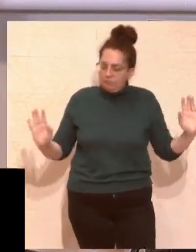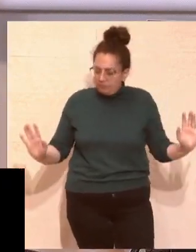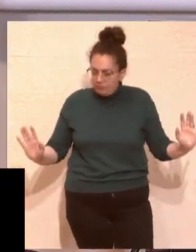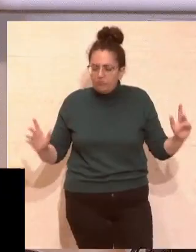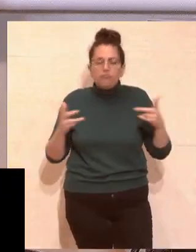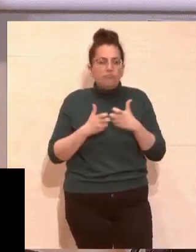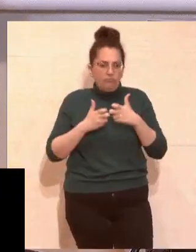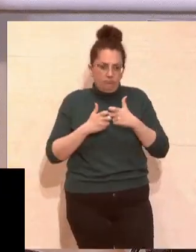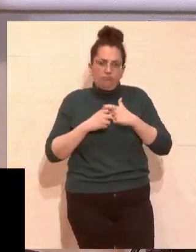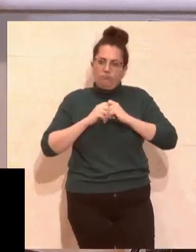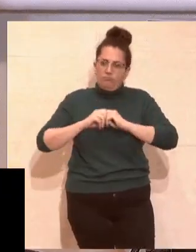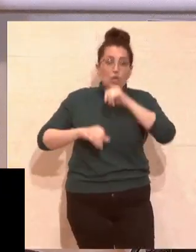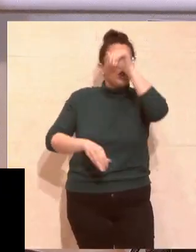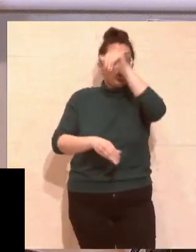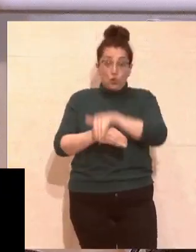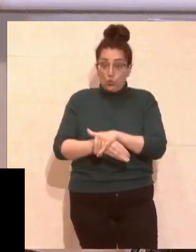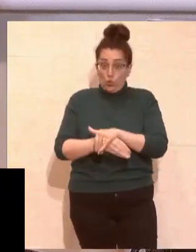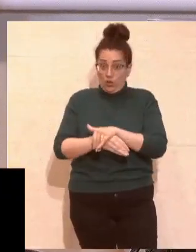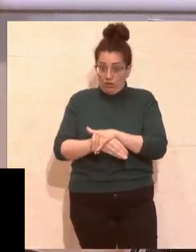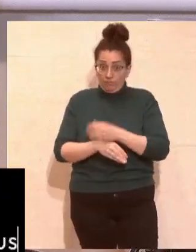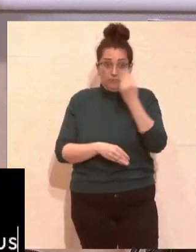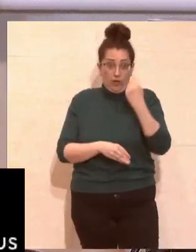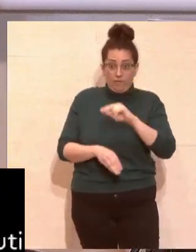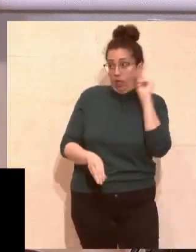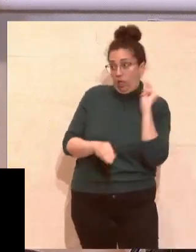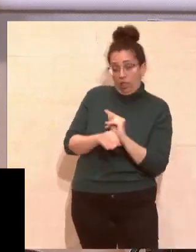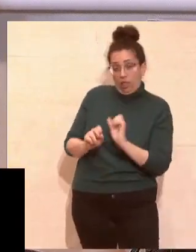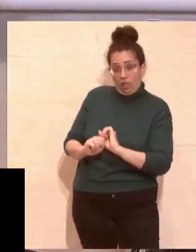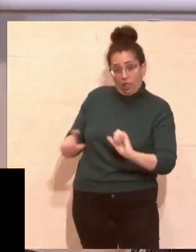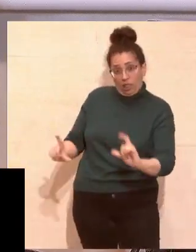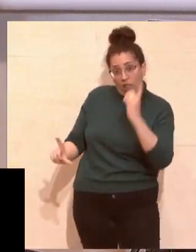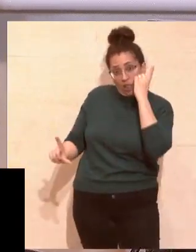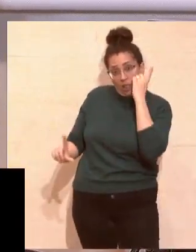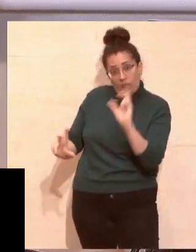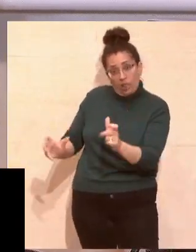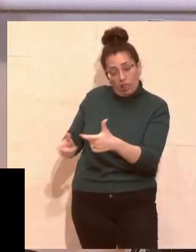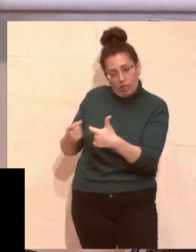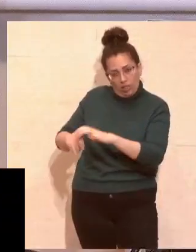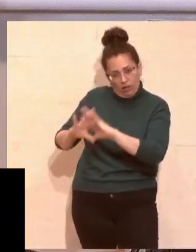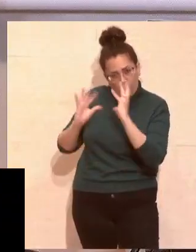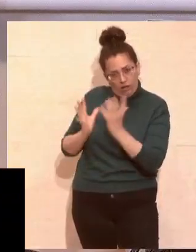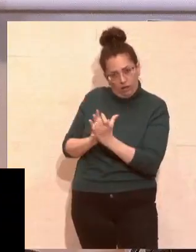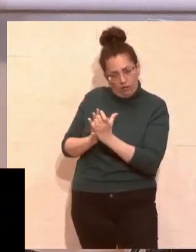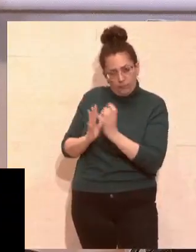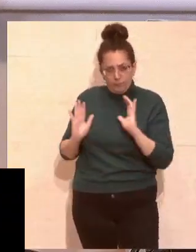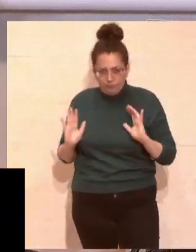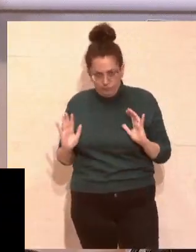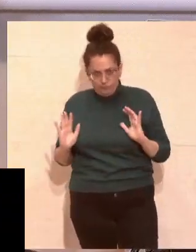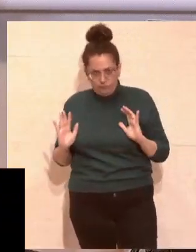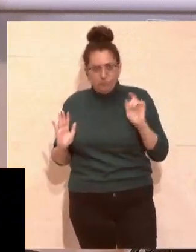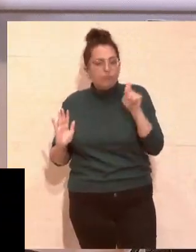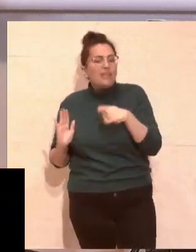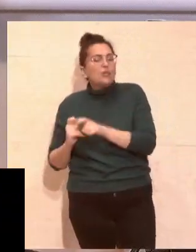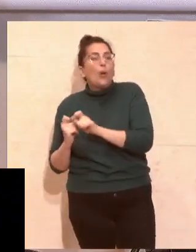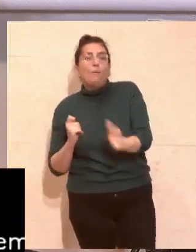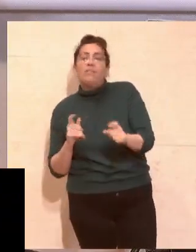temps d'utilisation des écrans le soir, il n'y a pas d'effet chez les enfants. En même temps, les effets sont les mêmes que chez les adolescents, c'est-à-dire que